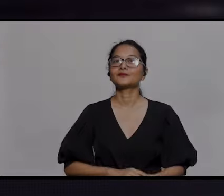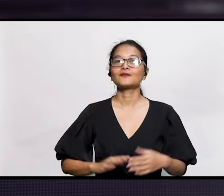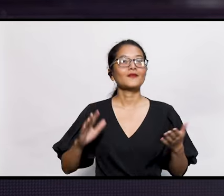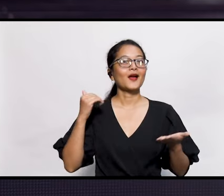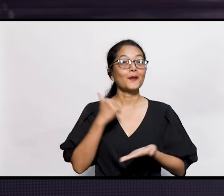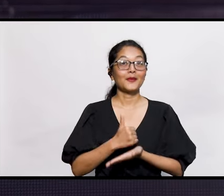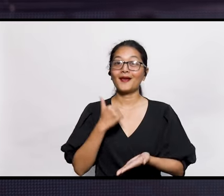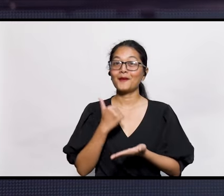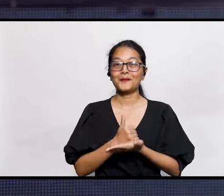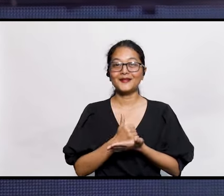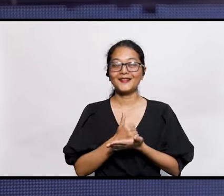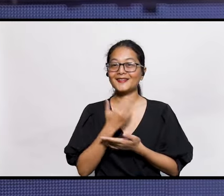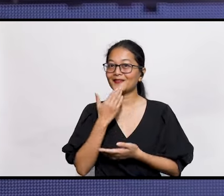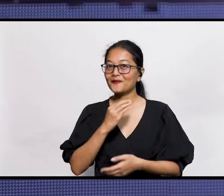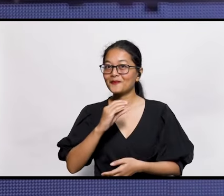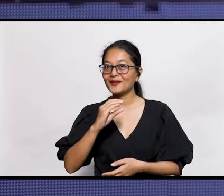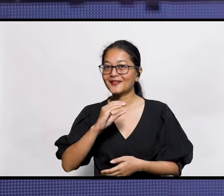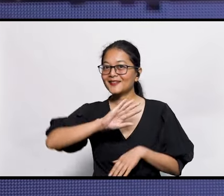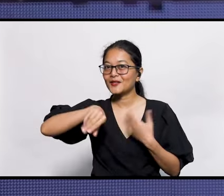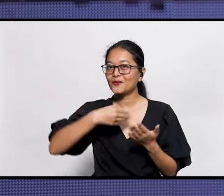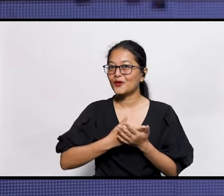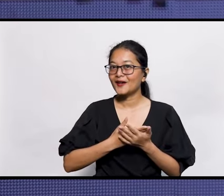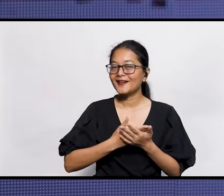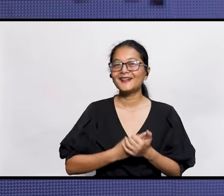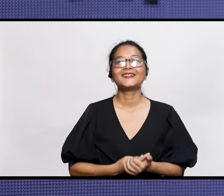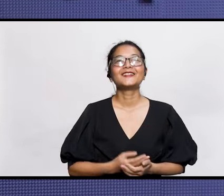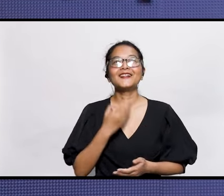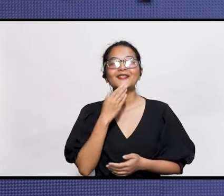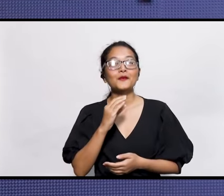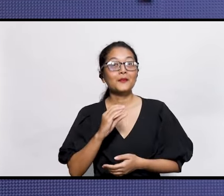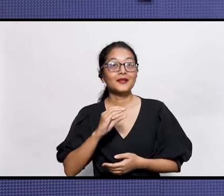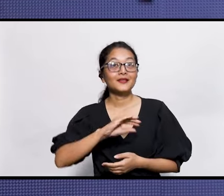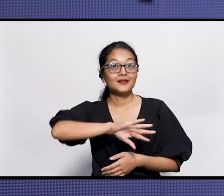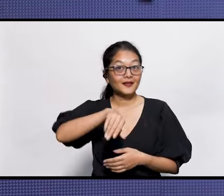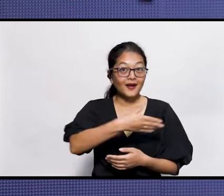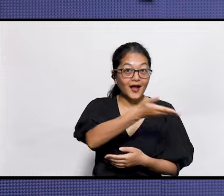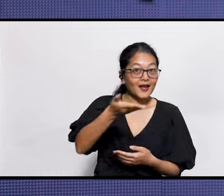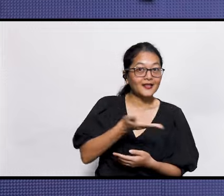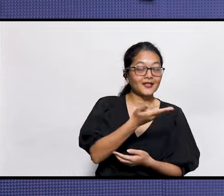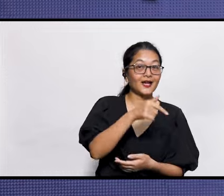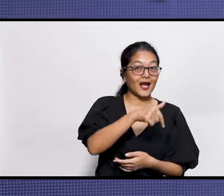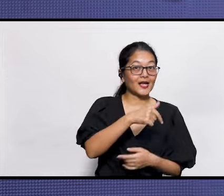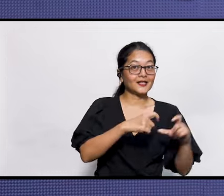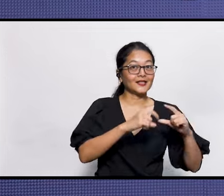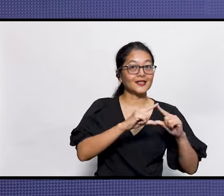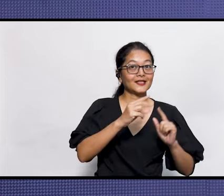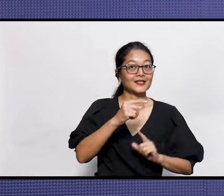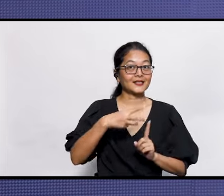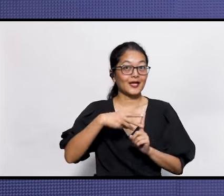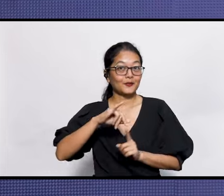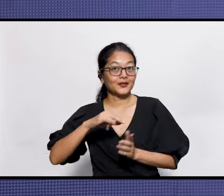Amen Selamat pagi semuanya good morning untuk Anda yang di balisarbini Anda yang di rumah atau sedang